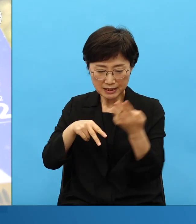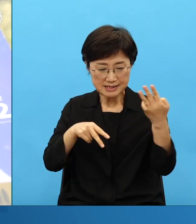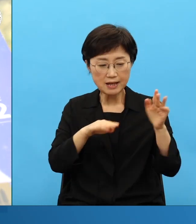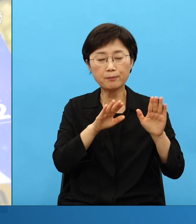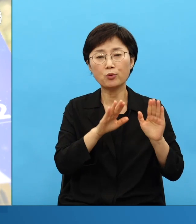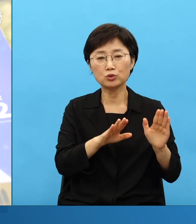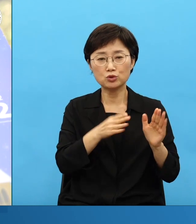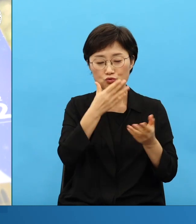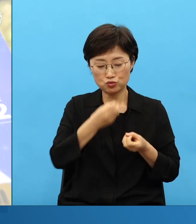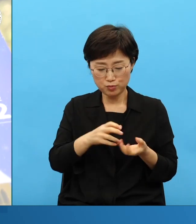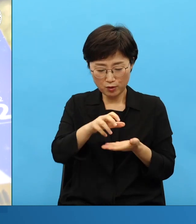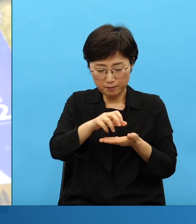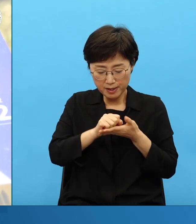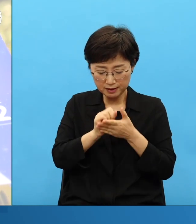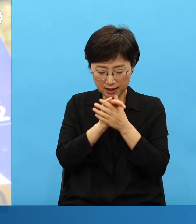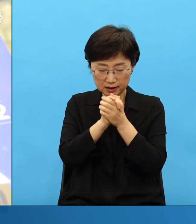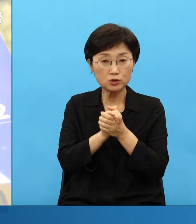축복으로